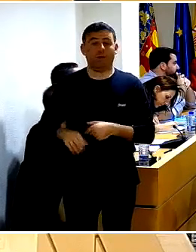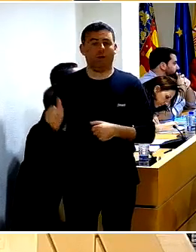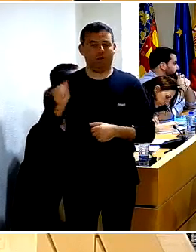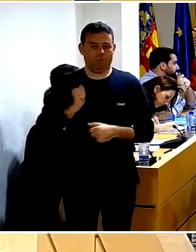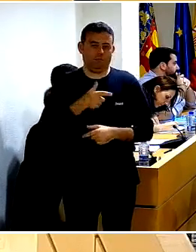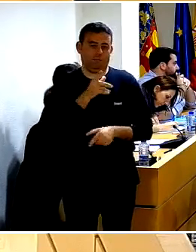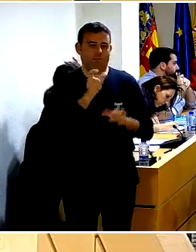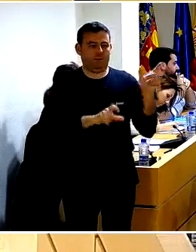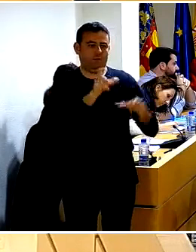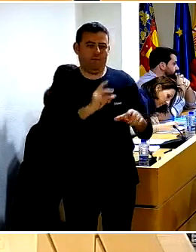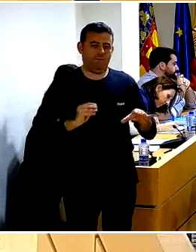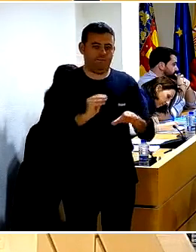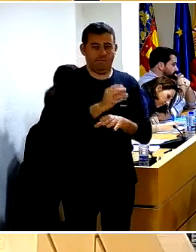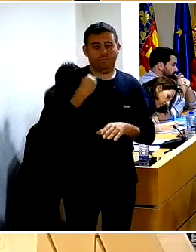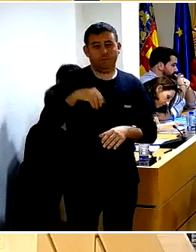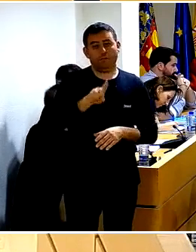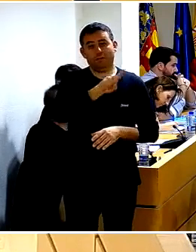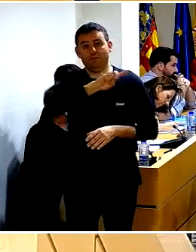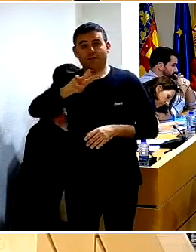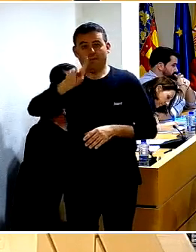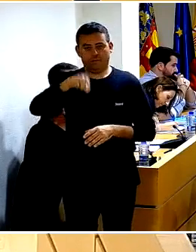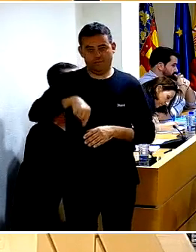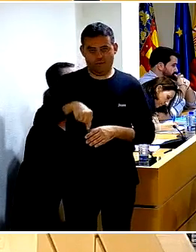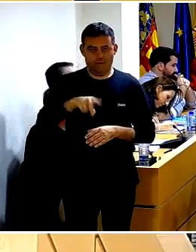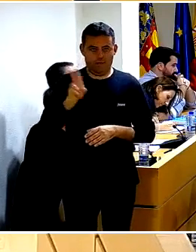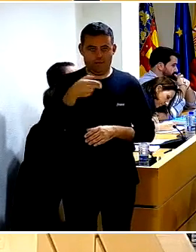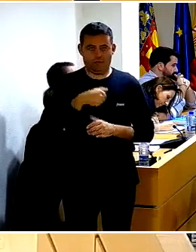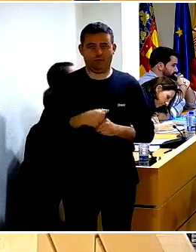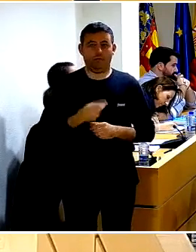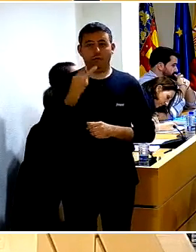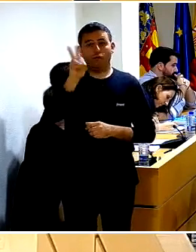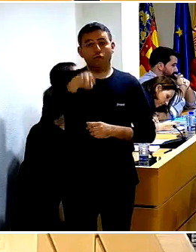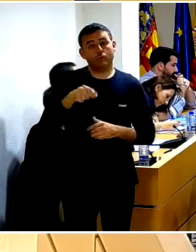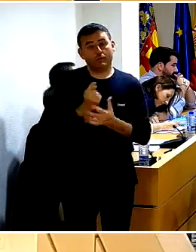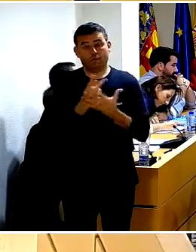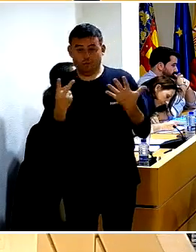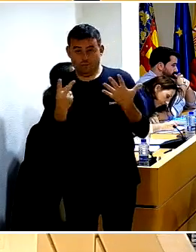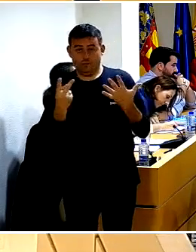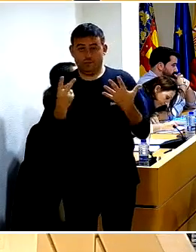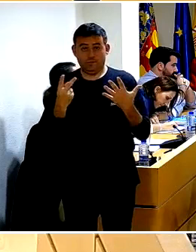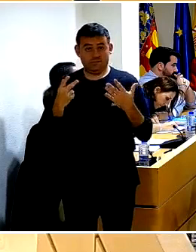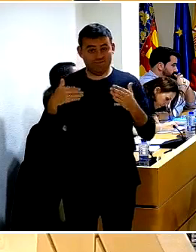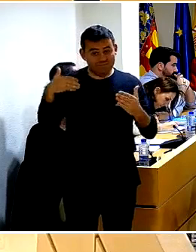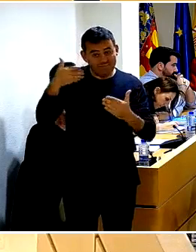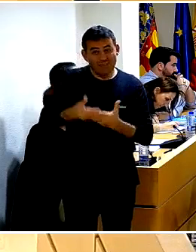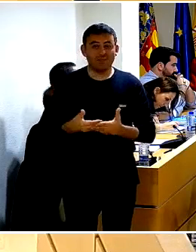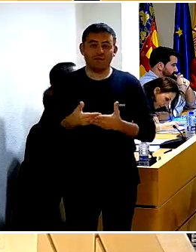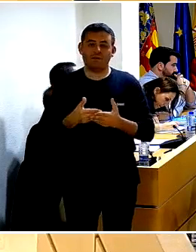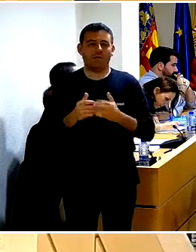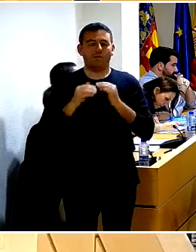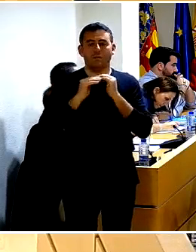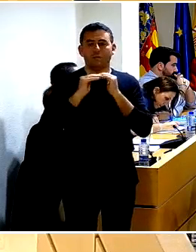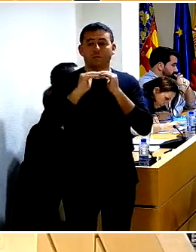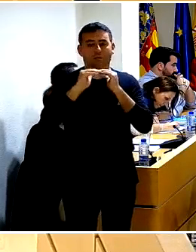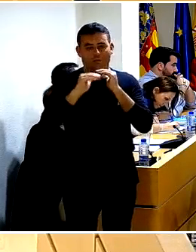xifra superava 300.000 euros. Des del 2016, aquesta quantitat ja no va a mans dels bancs, sinó que la destinem